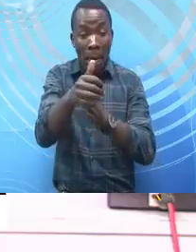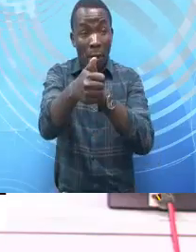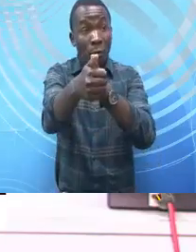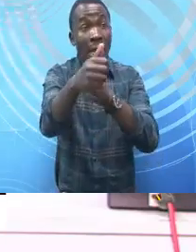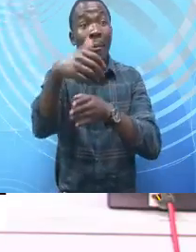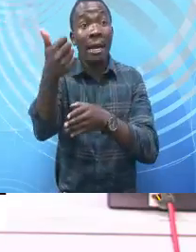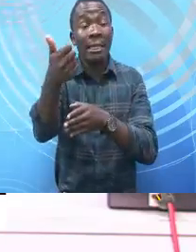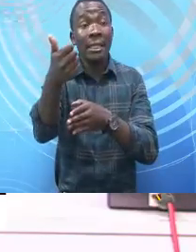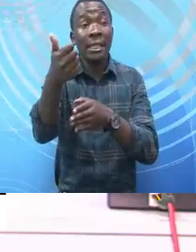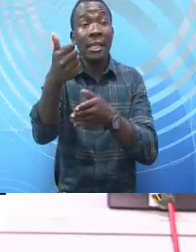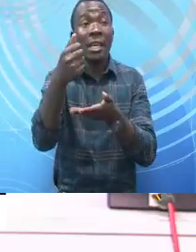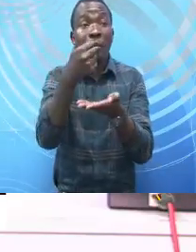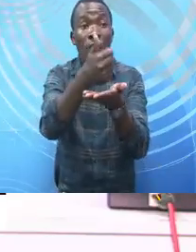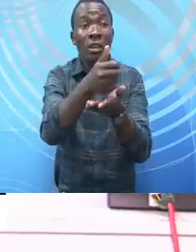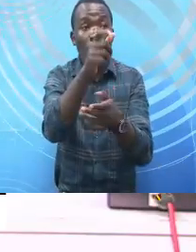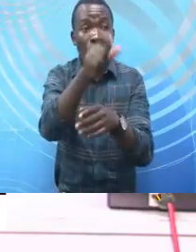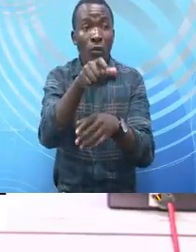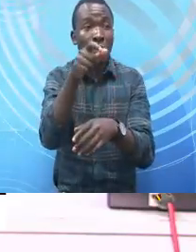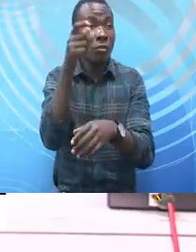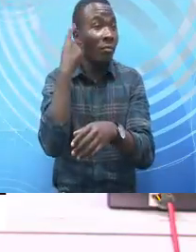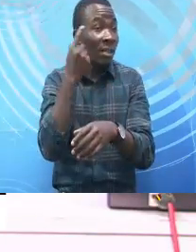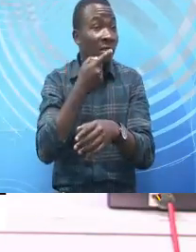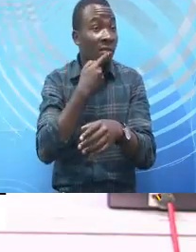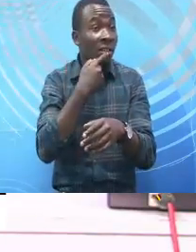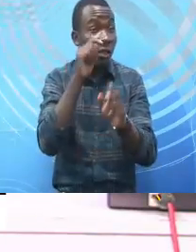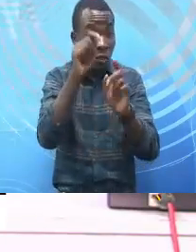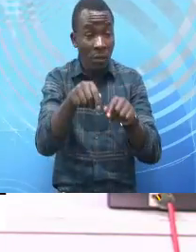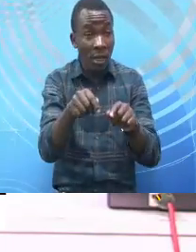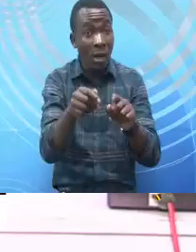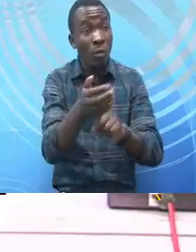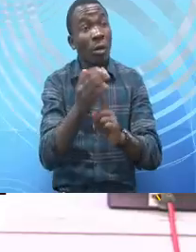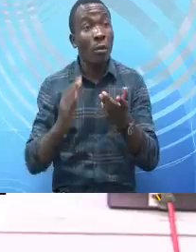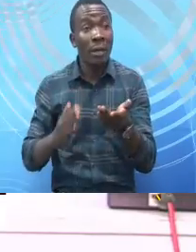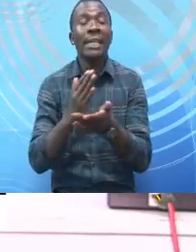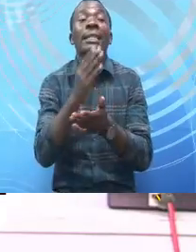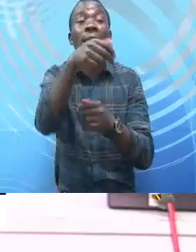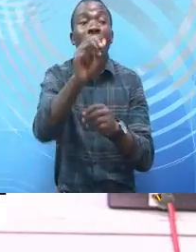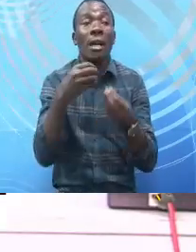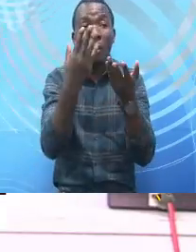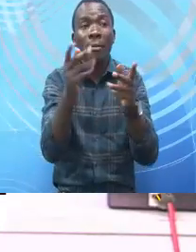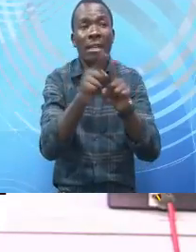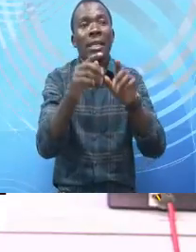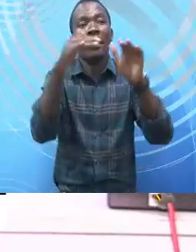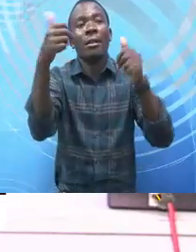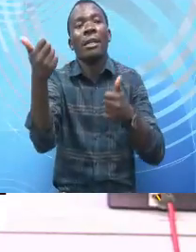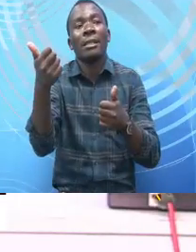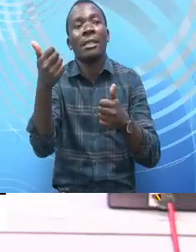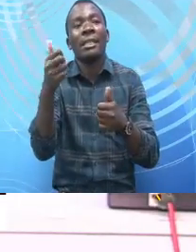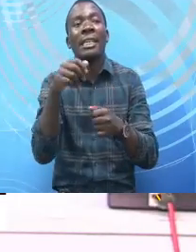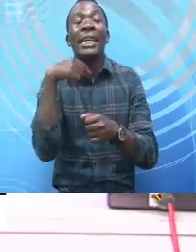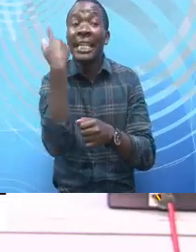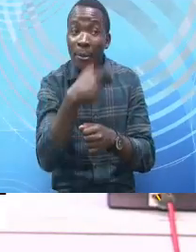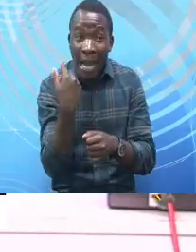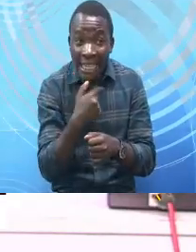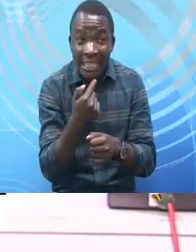mu gutuma umuntu ufite ubumuga bwo kutavuga ndetse no kutumva agira ubwo burenganzira nawe akawuhabwa mbese ni bande